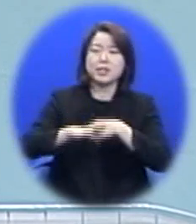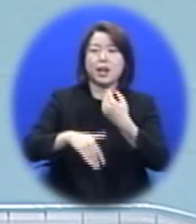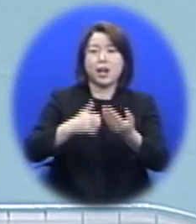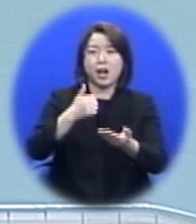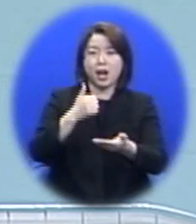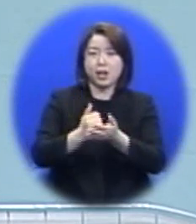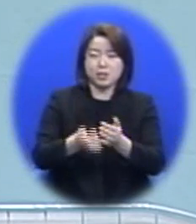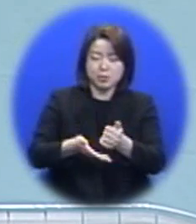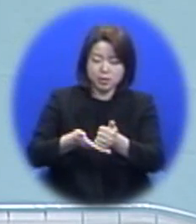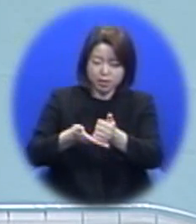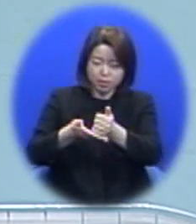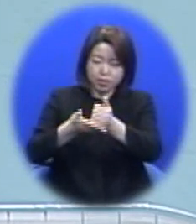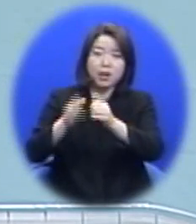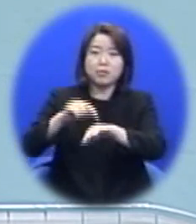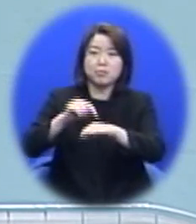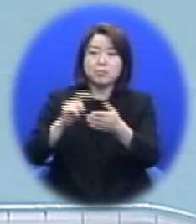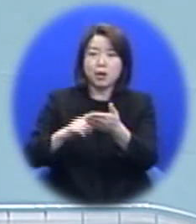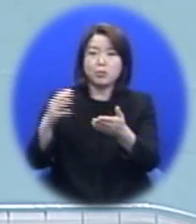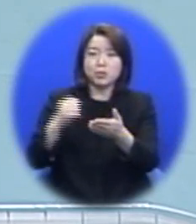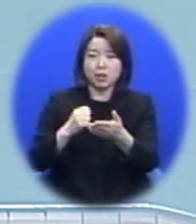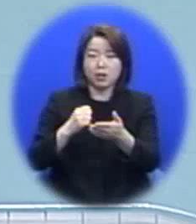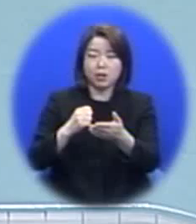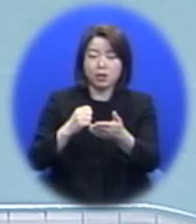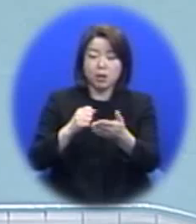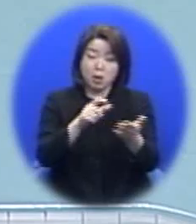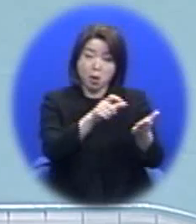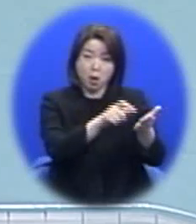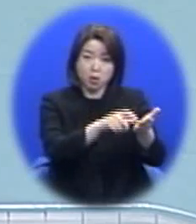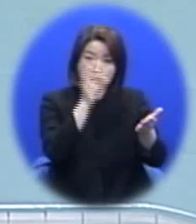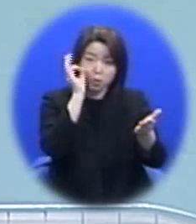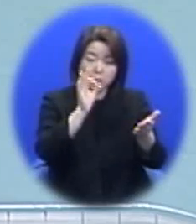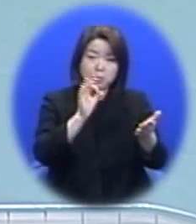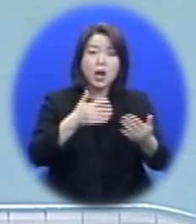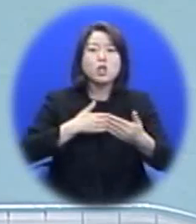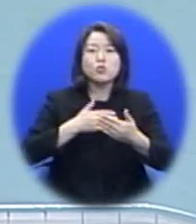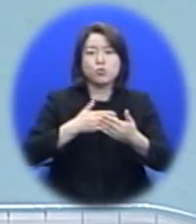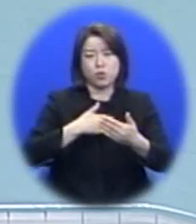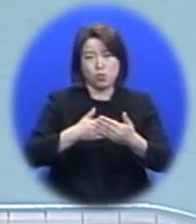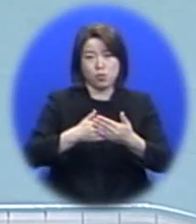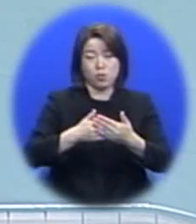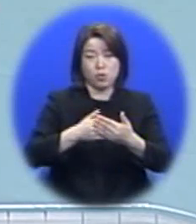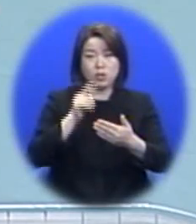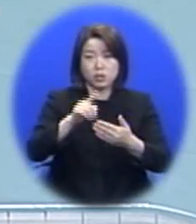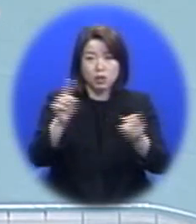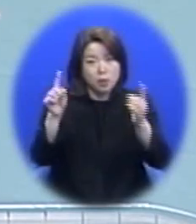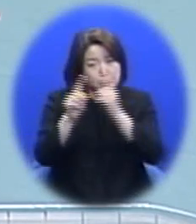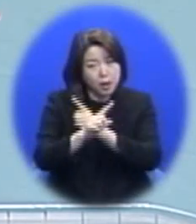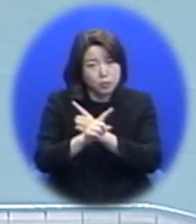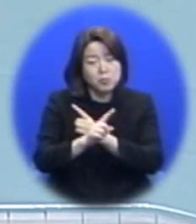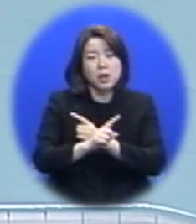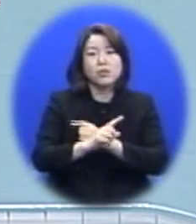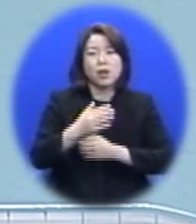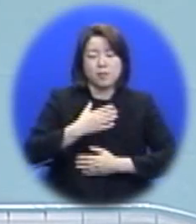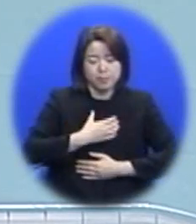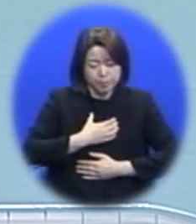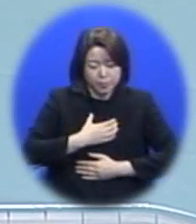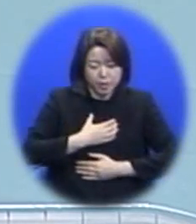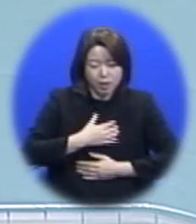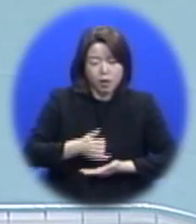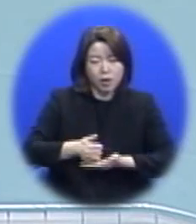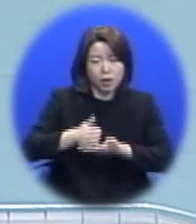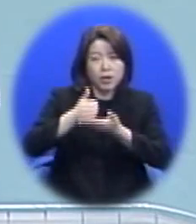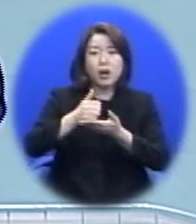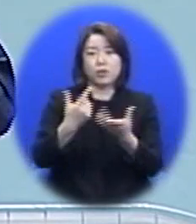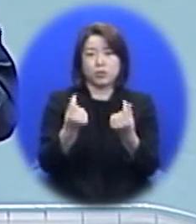삽니다. 여기 두려워한다는 표현을 썼지만 엄밀히 말하면 경외하는 거죠. 주님이 나와